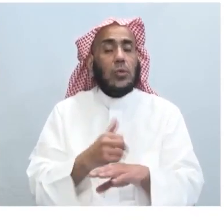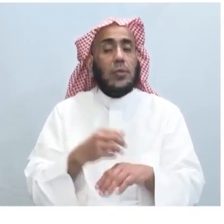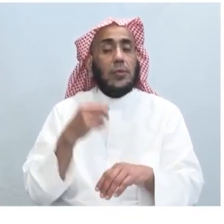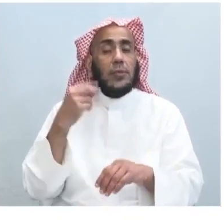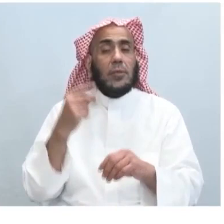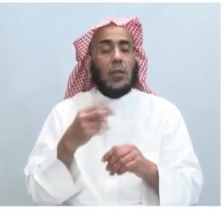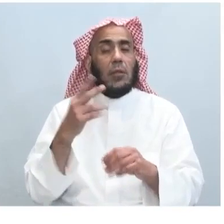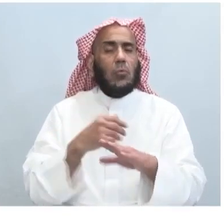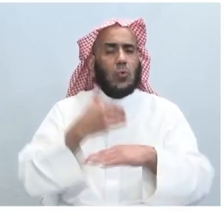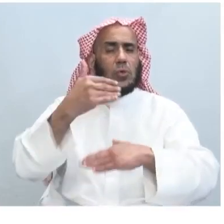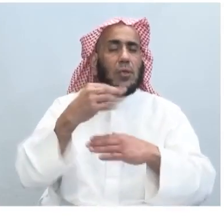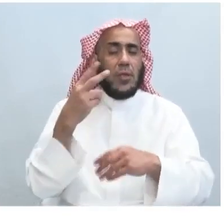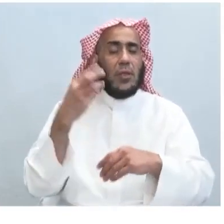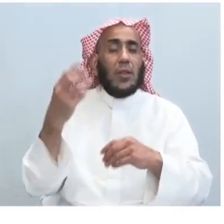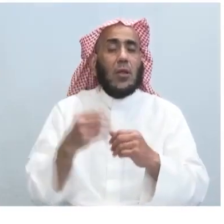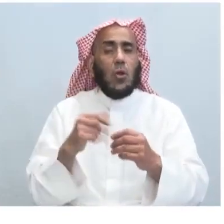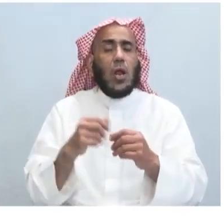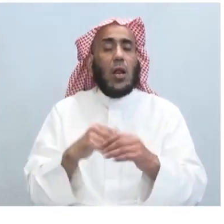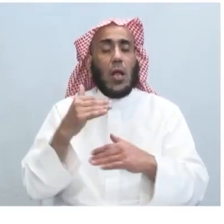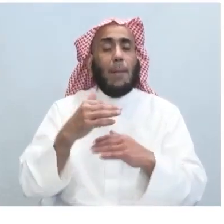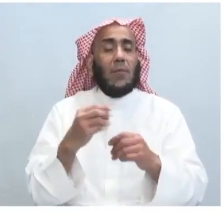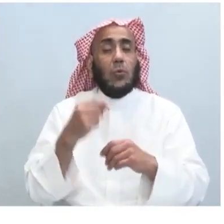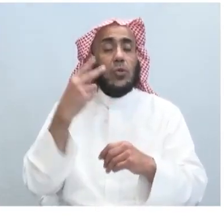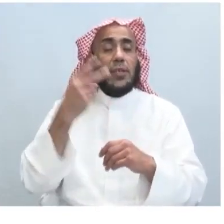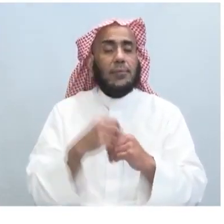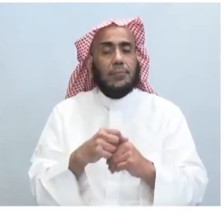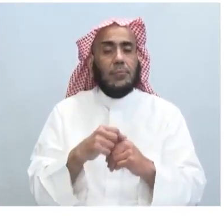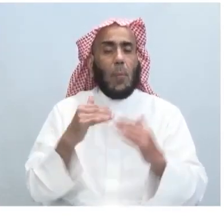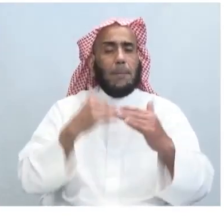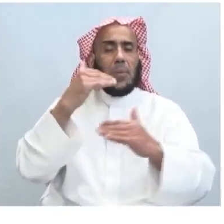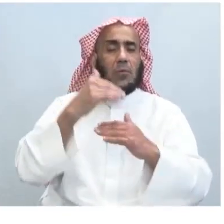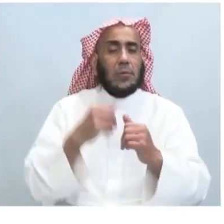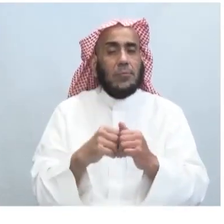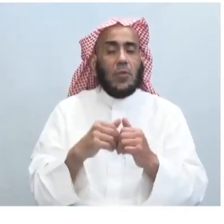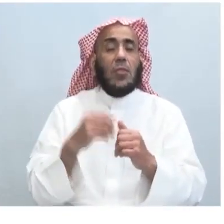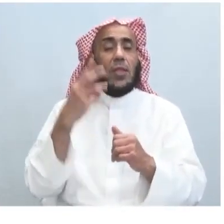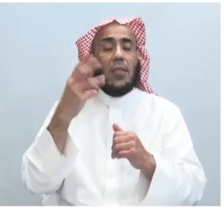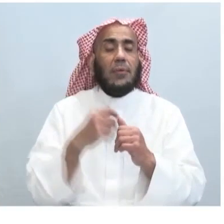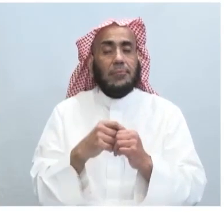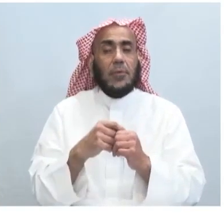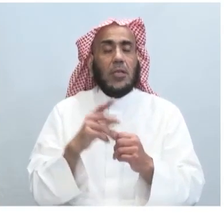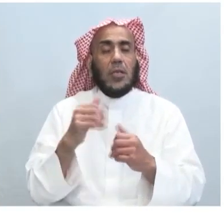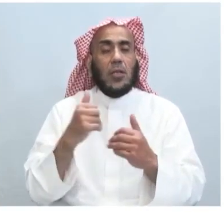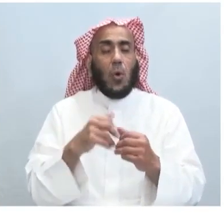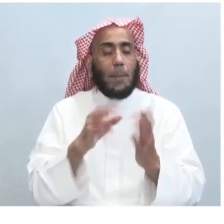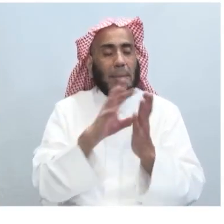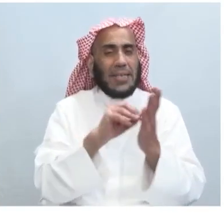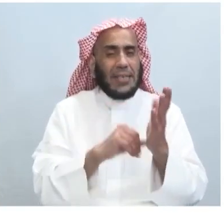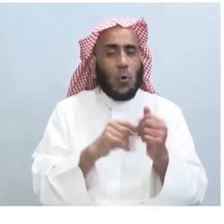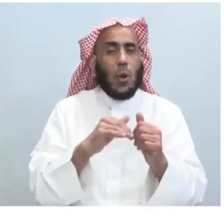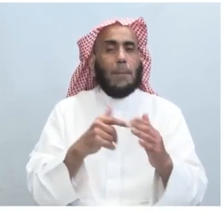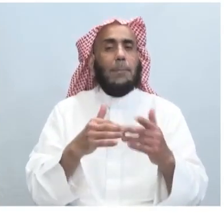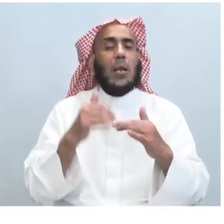هنا ثلاثه اذا لاحظ القيم هنا مرفوعه للاس اين وهنا مرفوعه للاس ث اذا ستقوم بالحساب اولا في